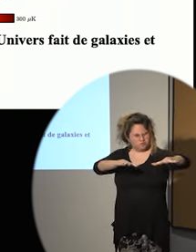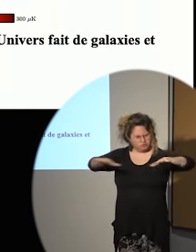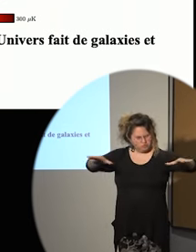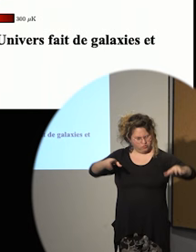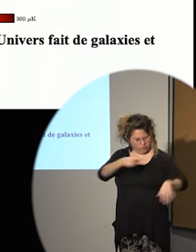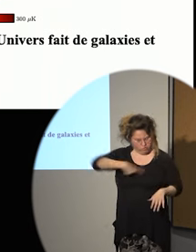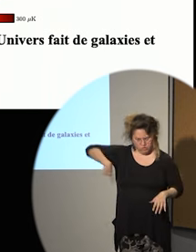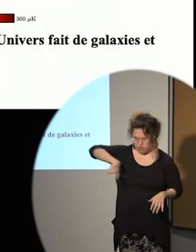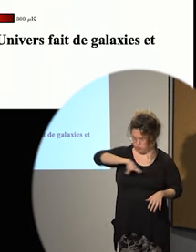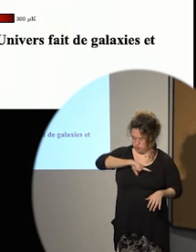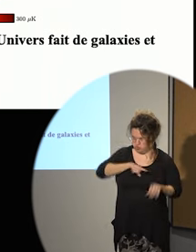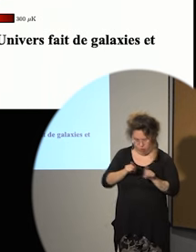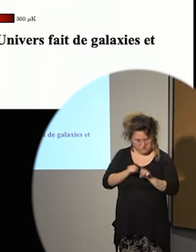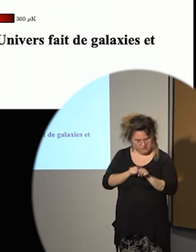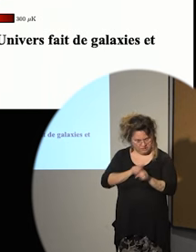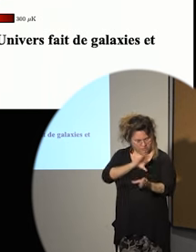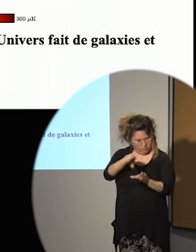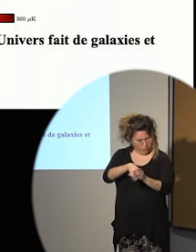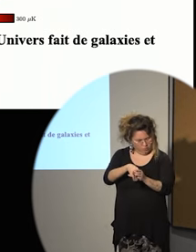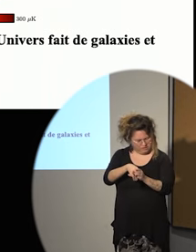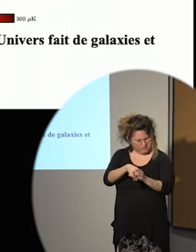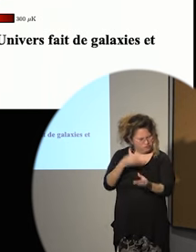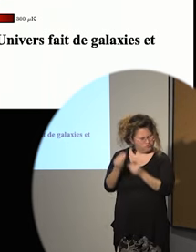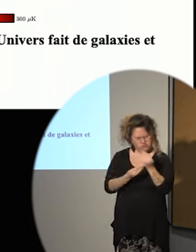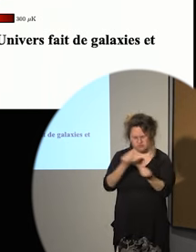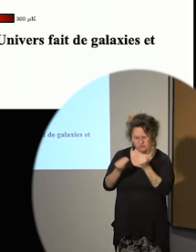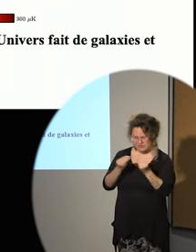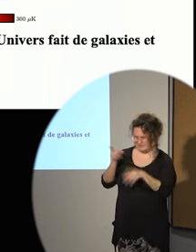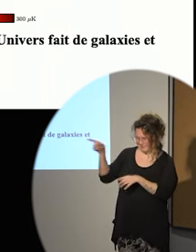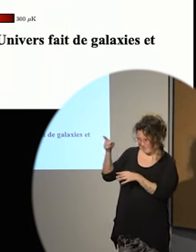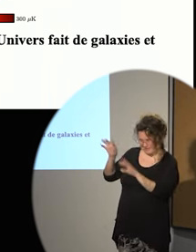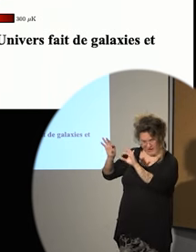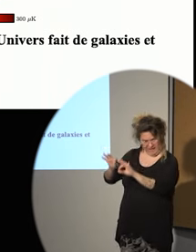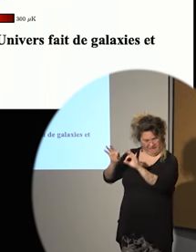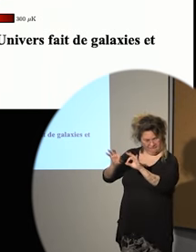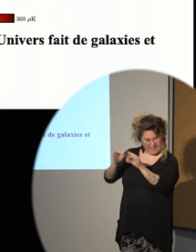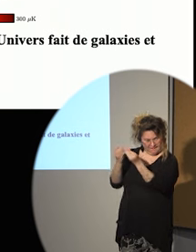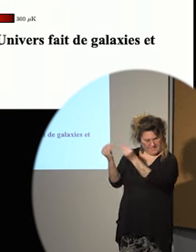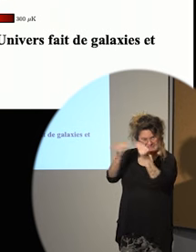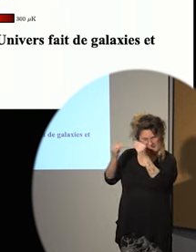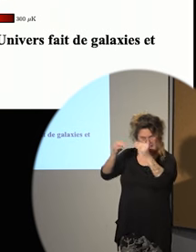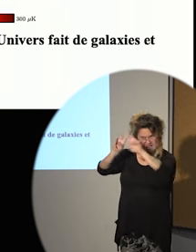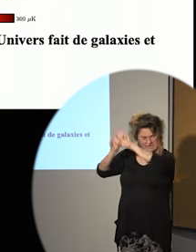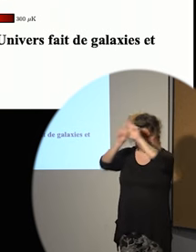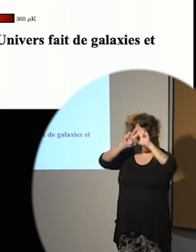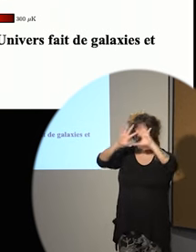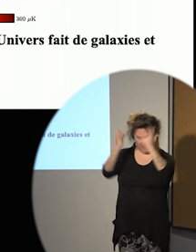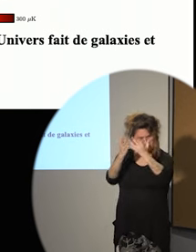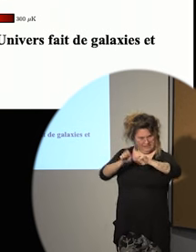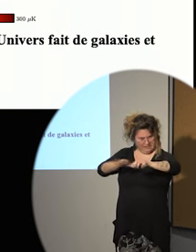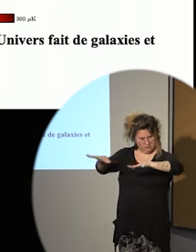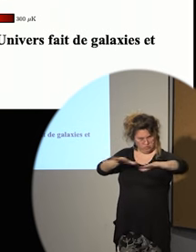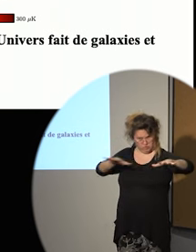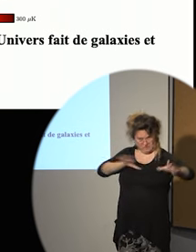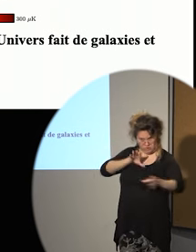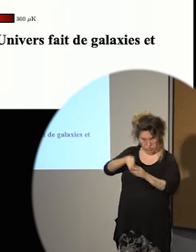est-ce que les atomes s'éloignent ou est-ce que c'est uniquement la matière des galaxies qui s'éloignent les unes des autres ? En fait, je vous ai parlé de gravitation. En fait, vous avez la réponse